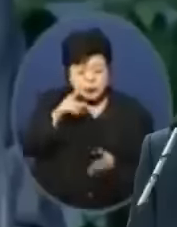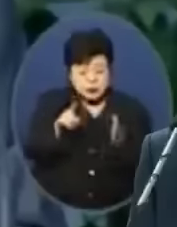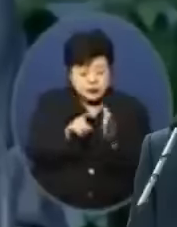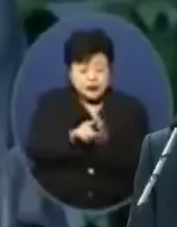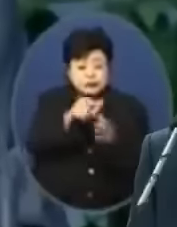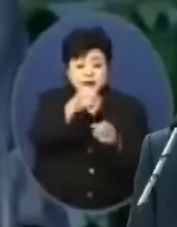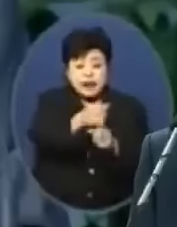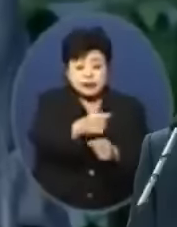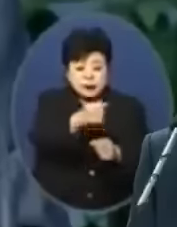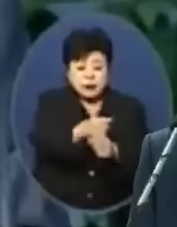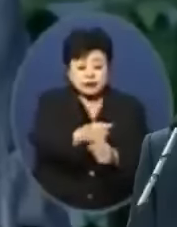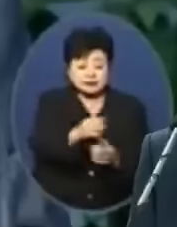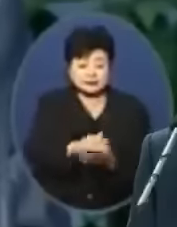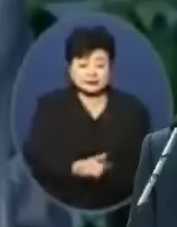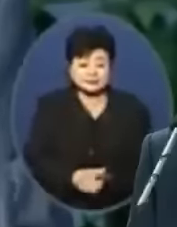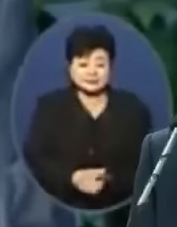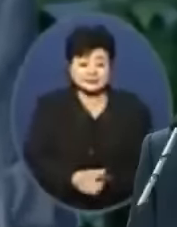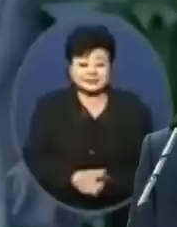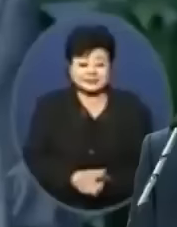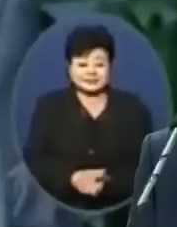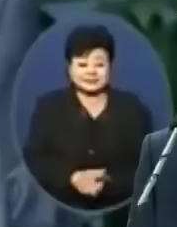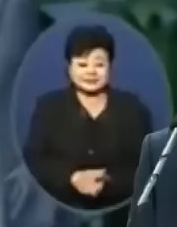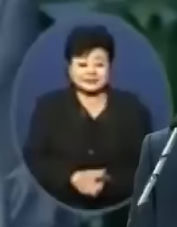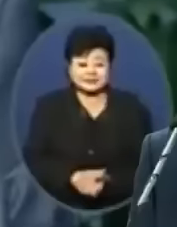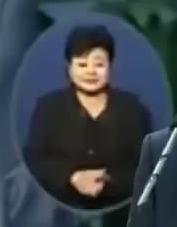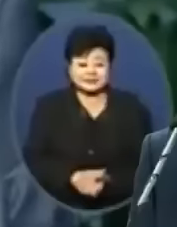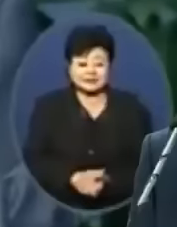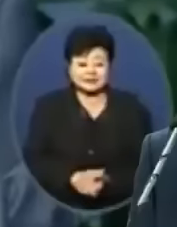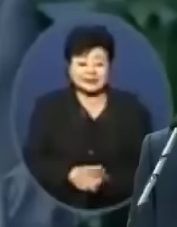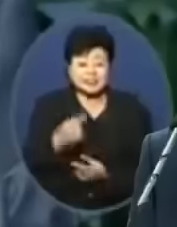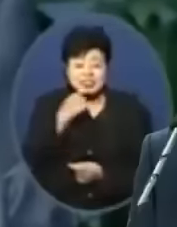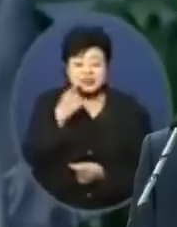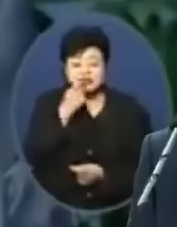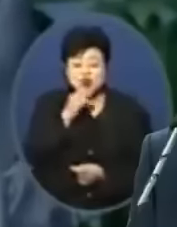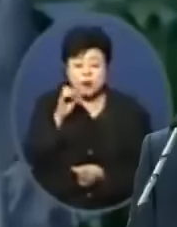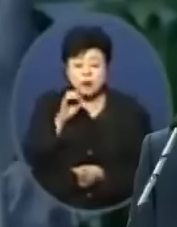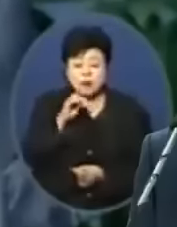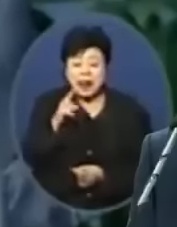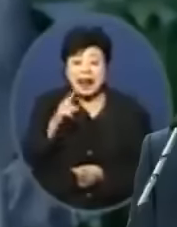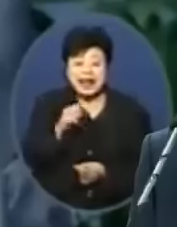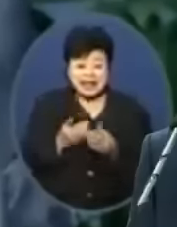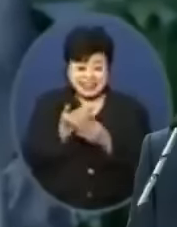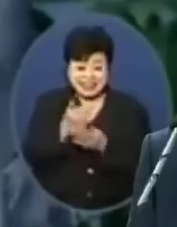믿음을 산출하는 것입니다. 그것을 입술로 말을 해야 돼요.